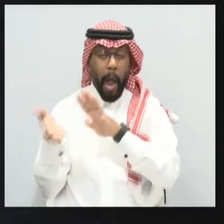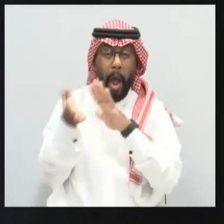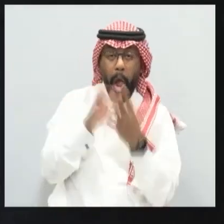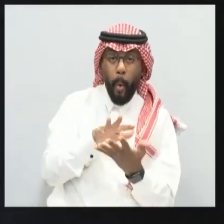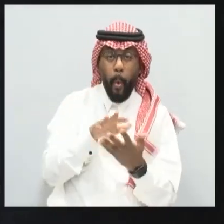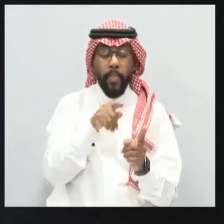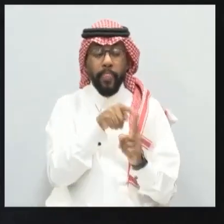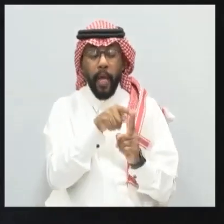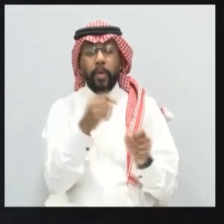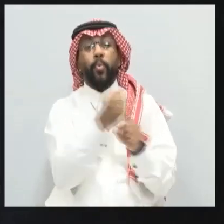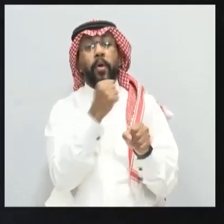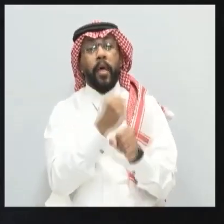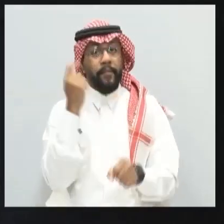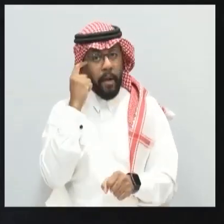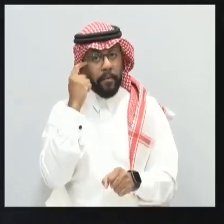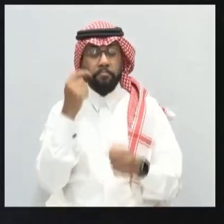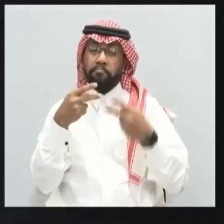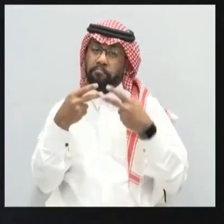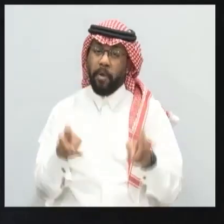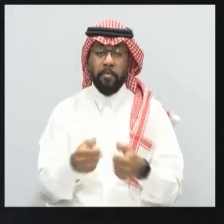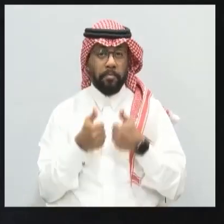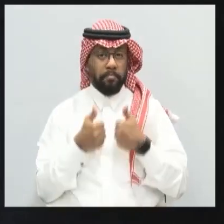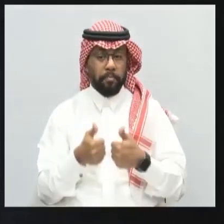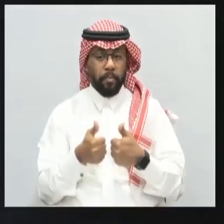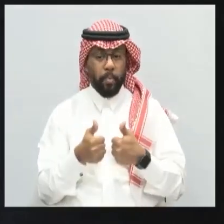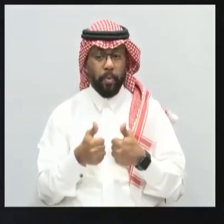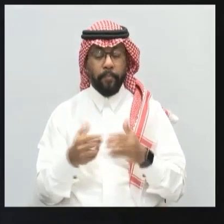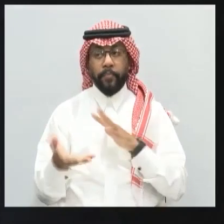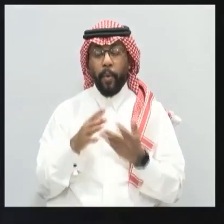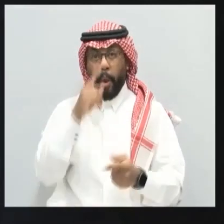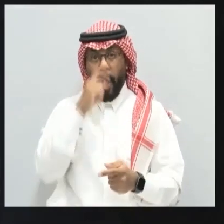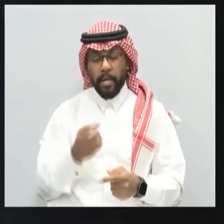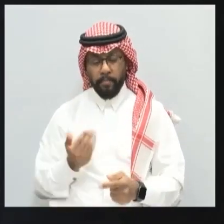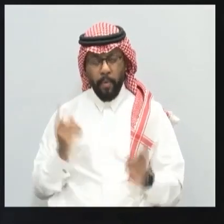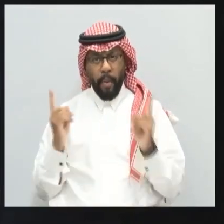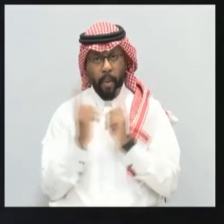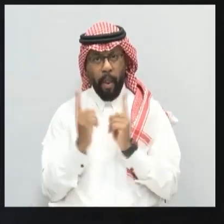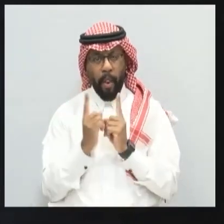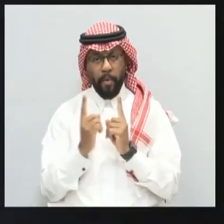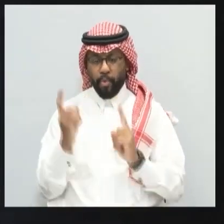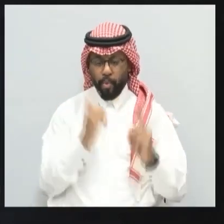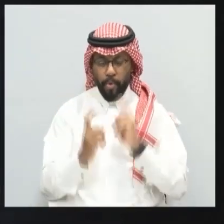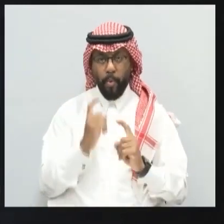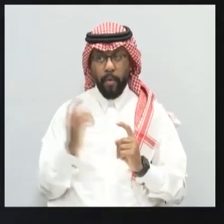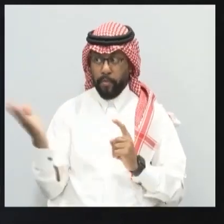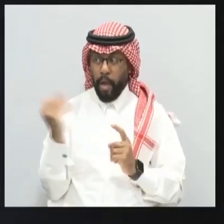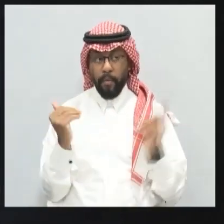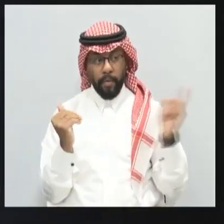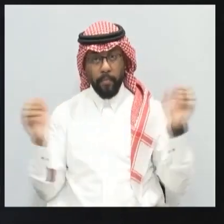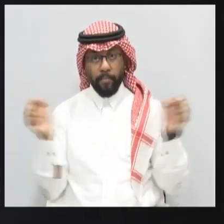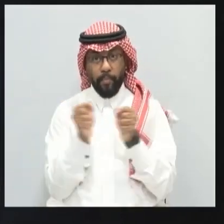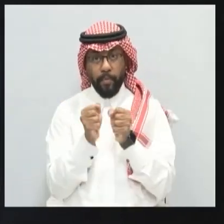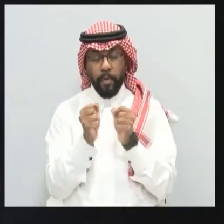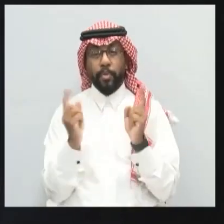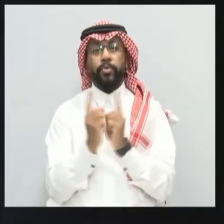رغبت في اكمال الدراسه هل ستحتاج الى المقابله الشخصيه ام لا نعم